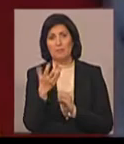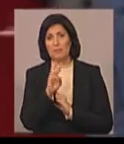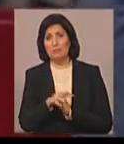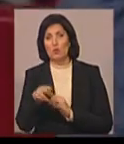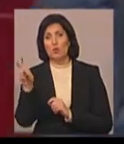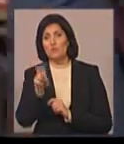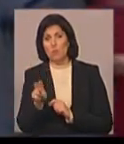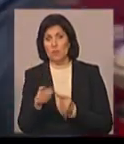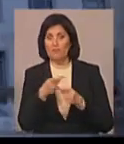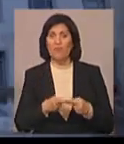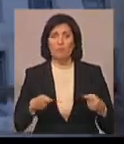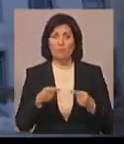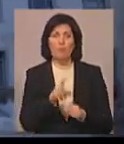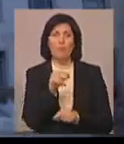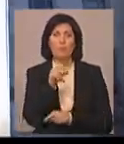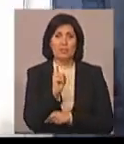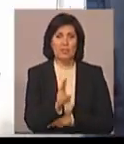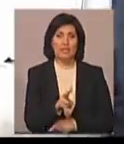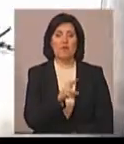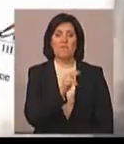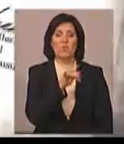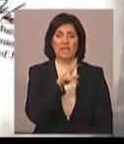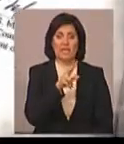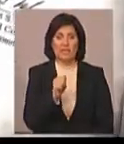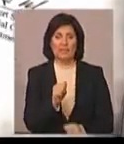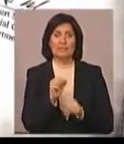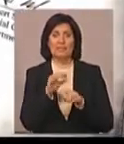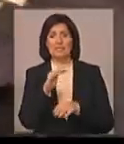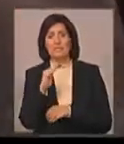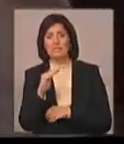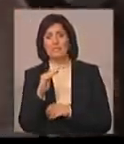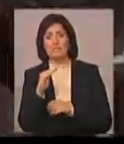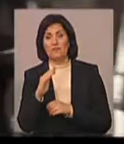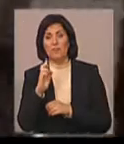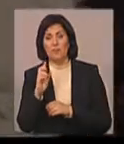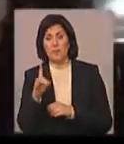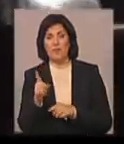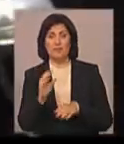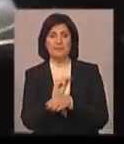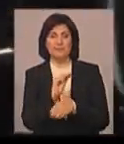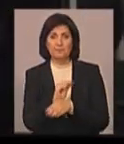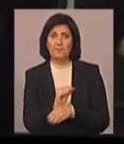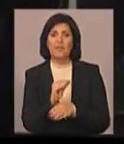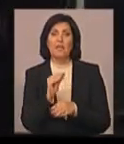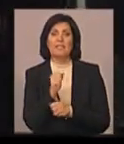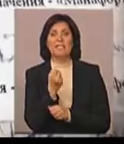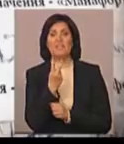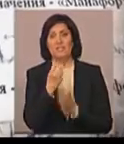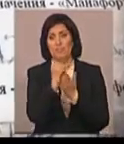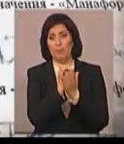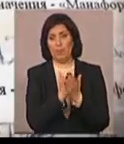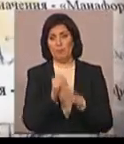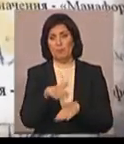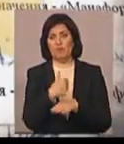мільйонів доларів відповідно. У понеділок Манафорт і Гейтс здалися ФБР. Мін'юст США висунув їх звинувачення за 12